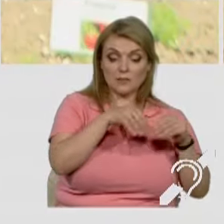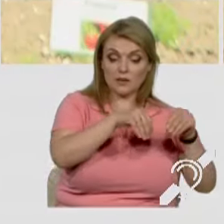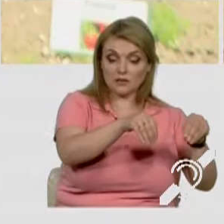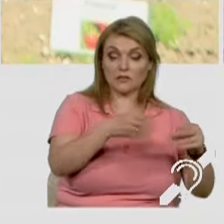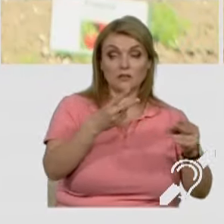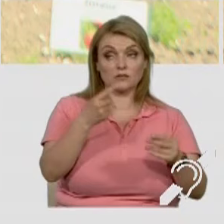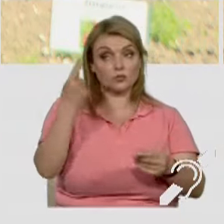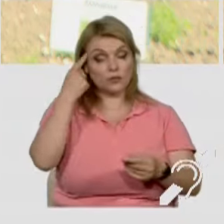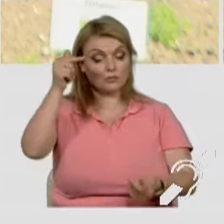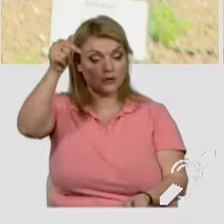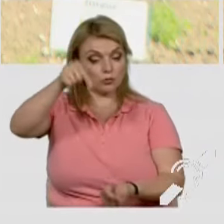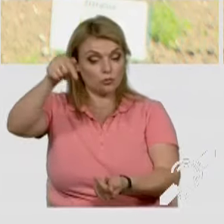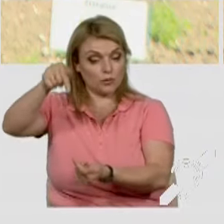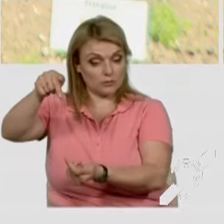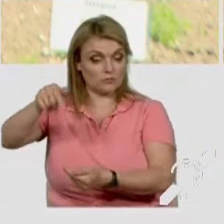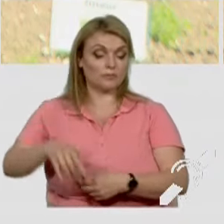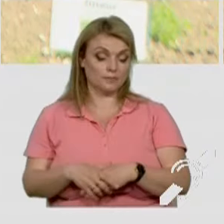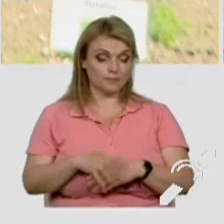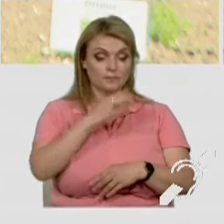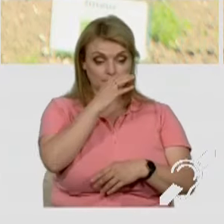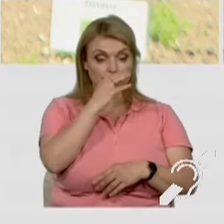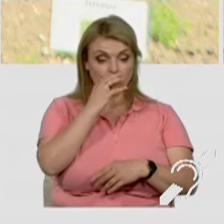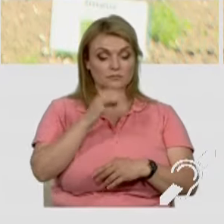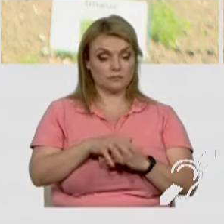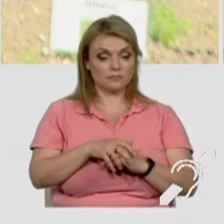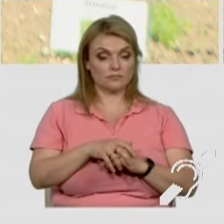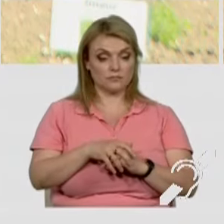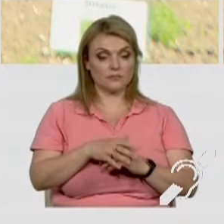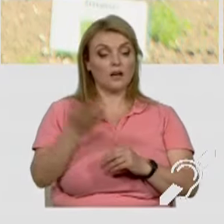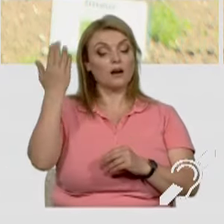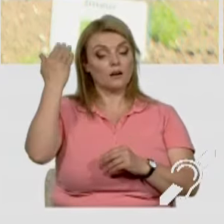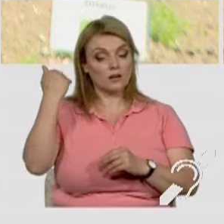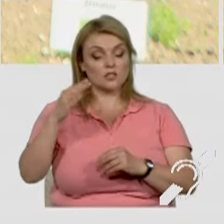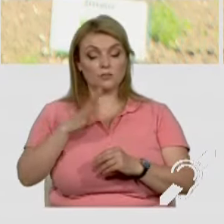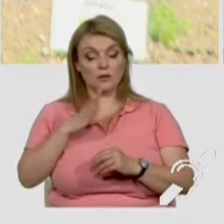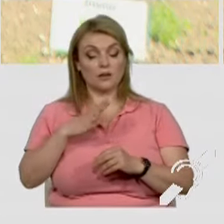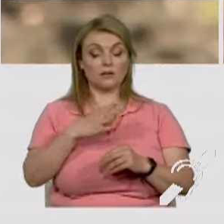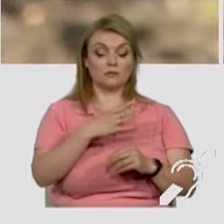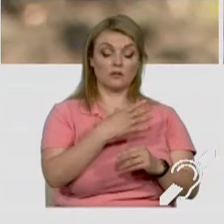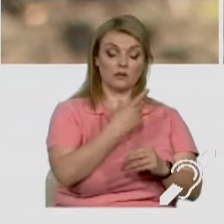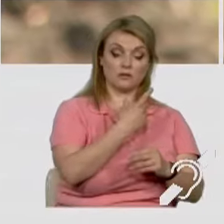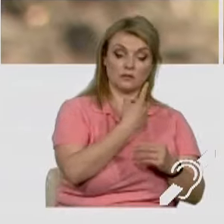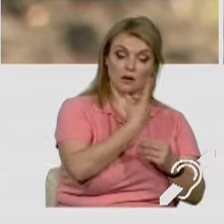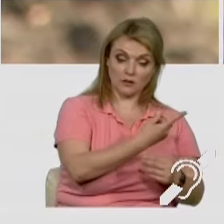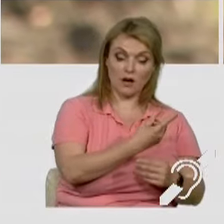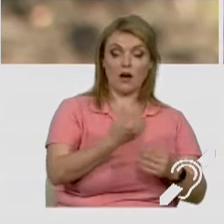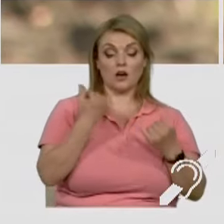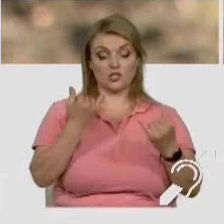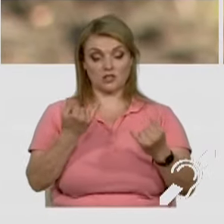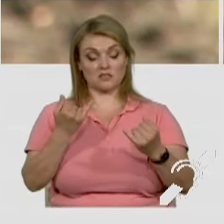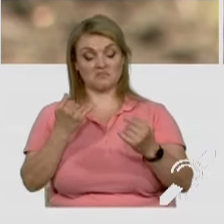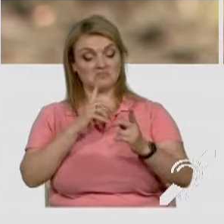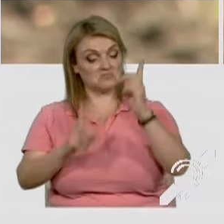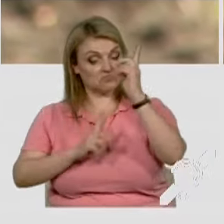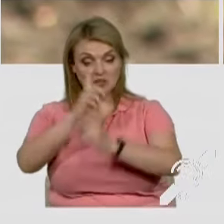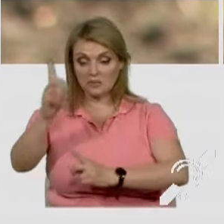este perfecționarea sau îmbunătățirea gamei sortimentale. Deci cu sorturi care erau cândva noi nu suntem ok. Este foarte important în condițiile actuale